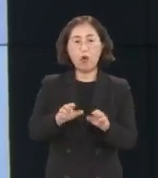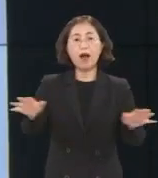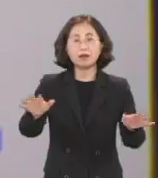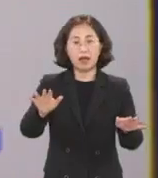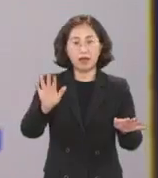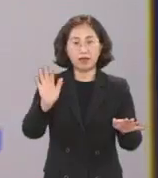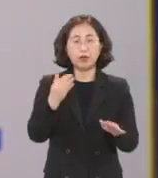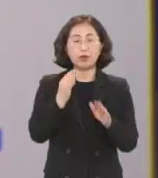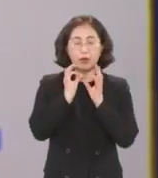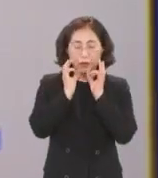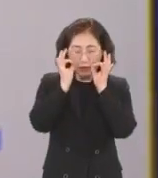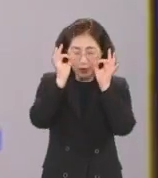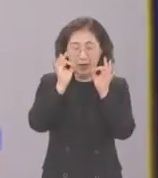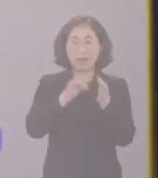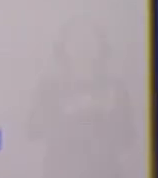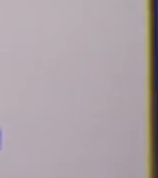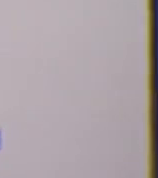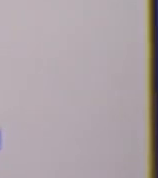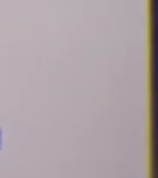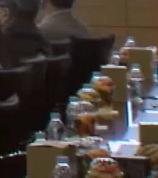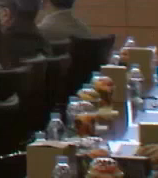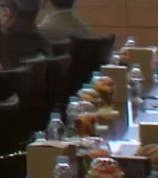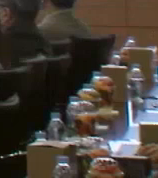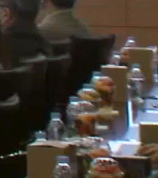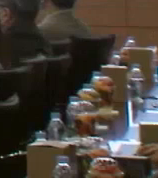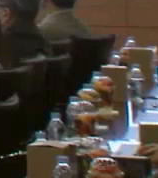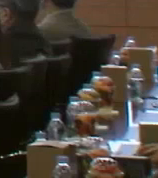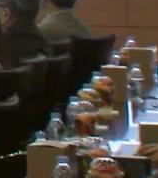확산되도록 노력하겠다고 밝혔습니다